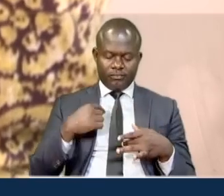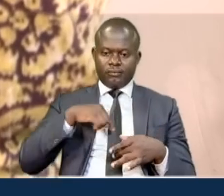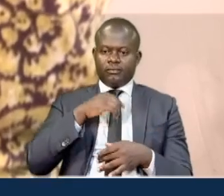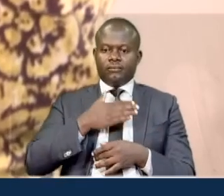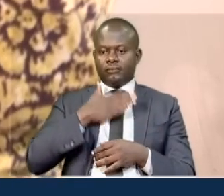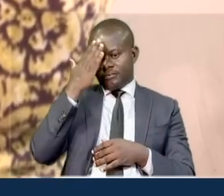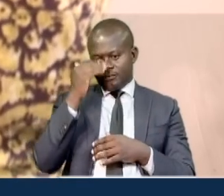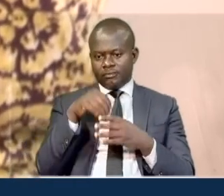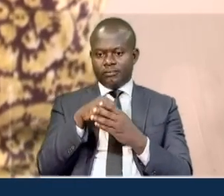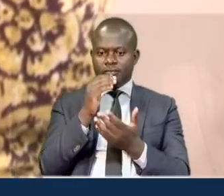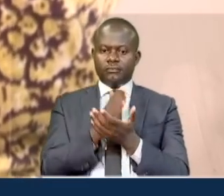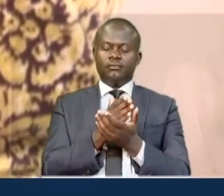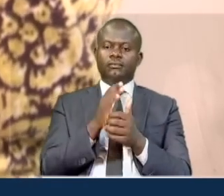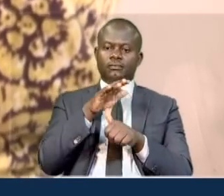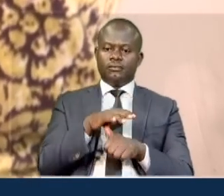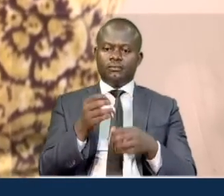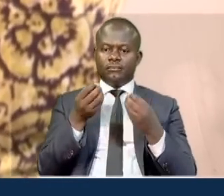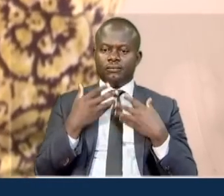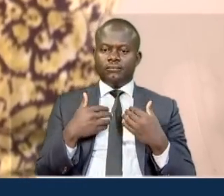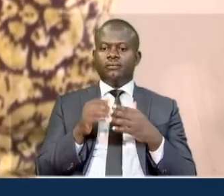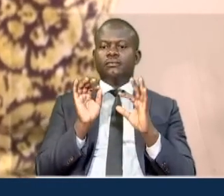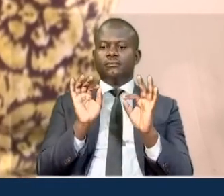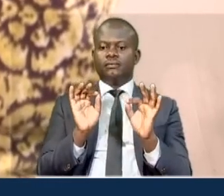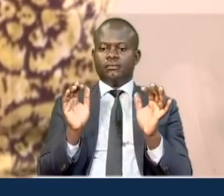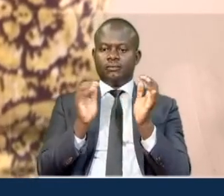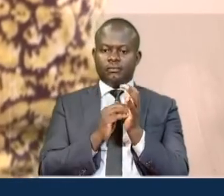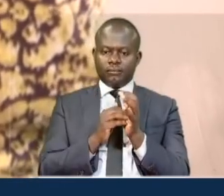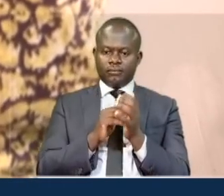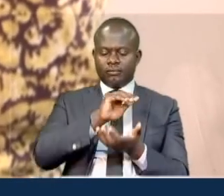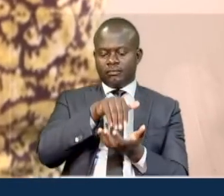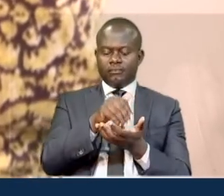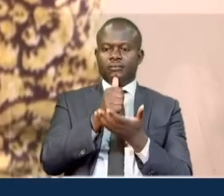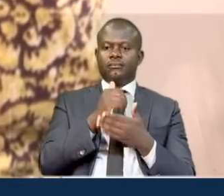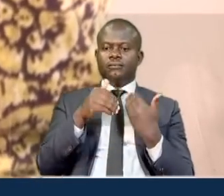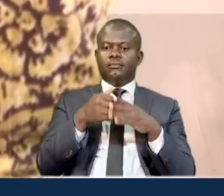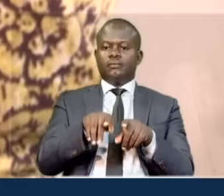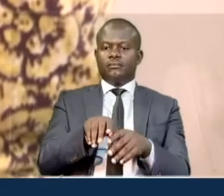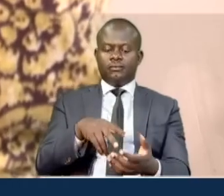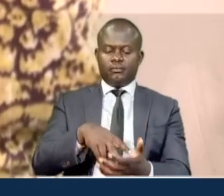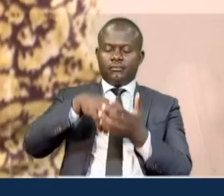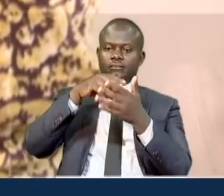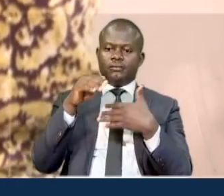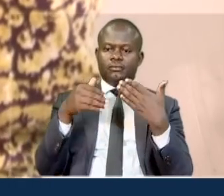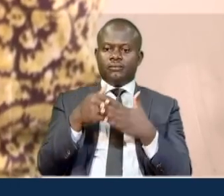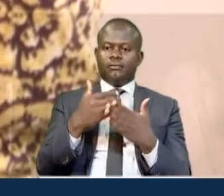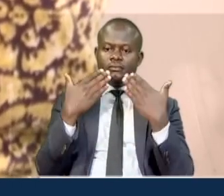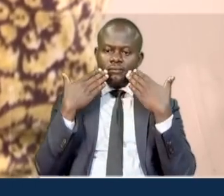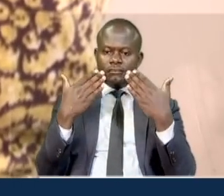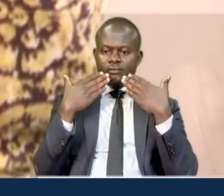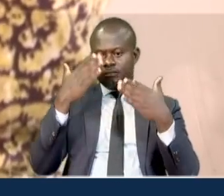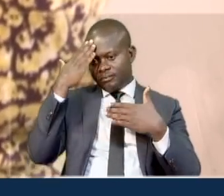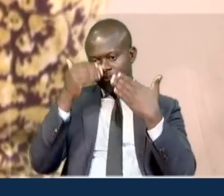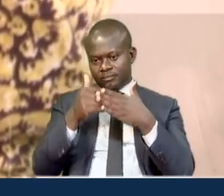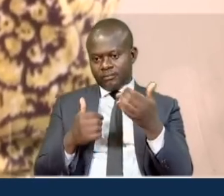ko twarenganuwe twahawe ubutabera bunoze kandi n'ibigo bidufasha nkahaguruka kaba tubishima